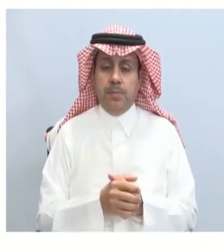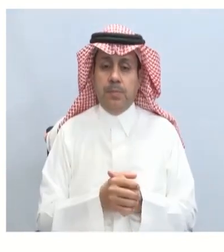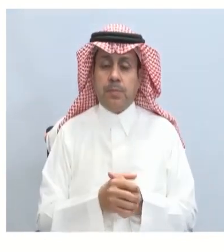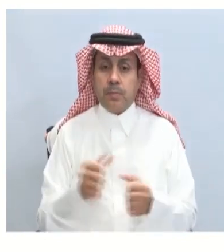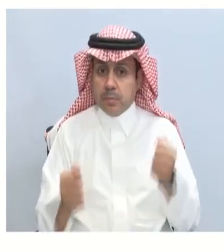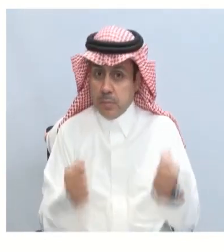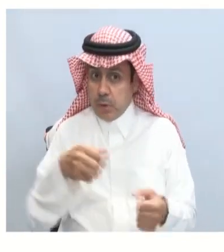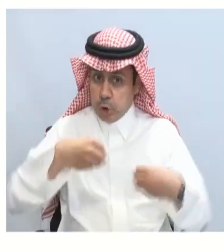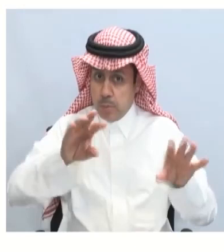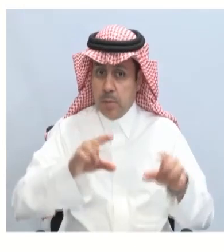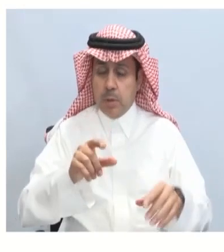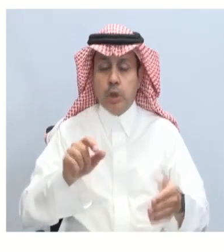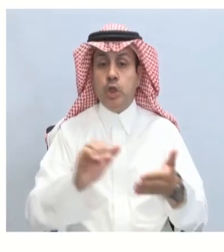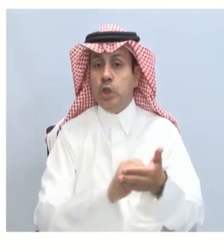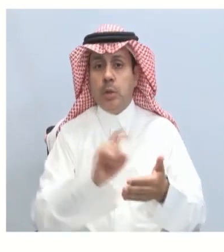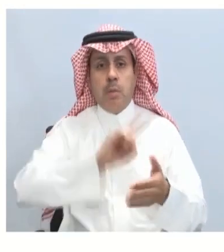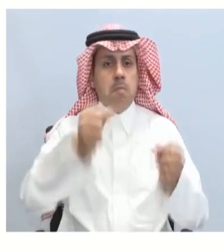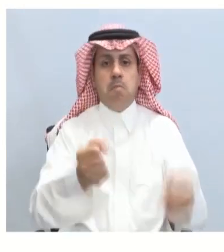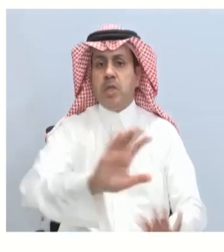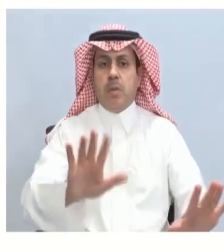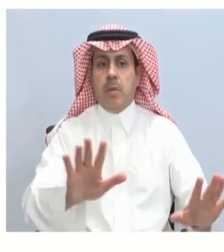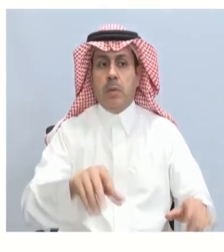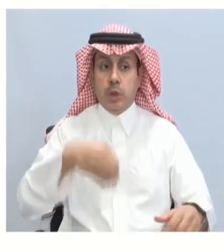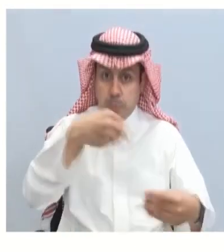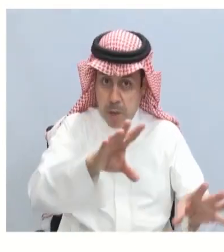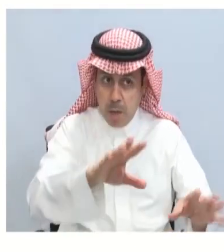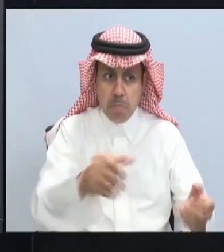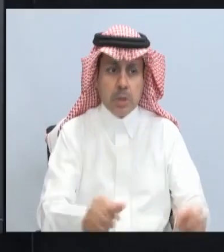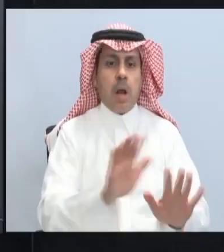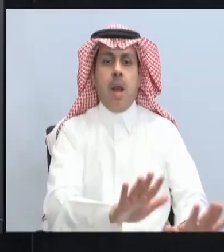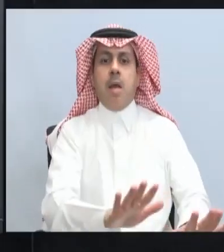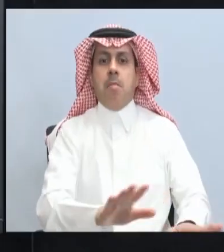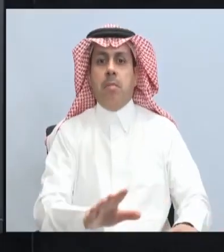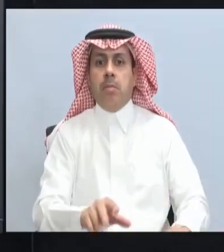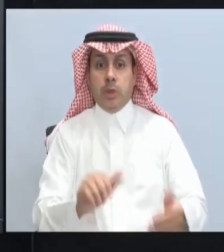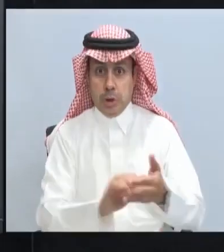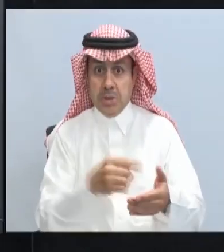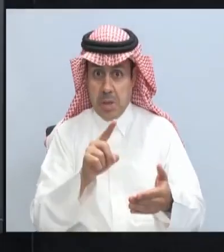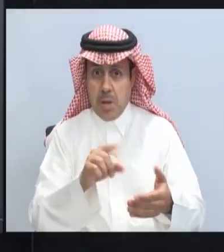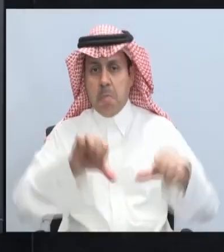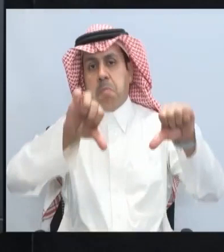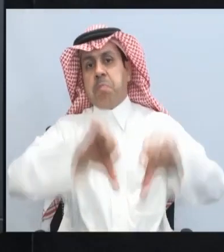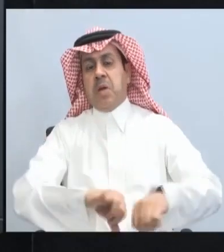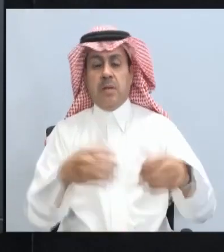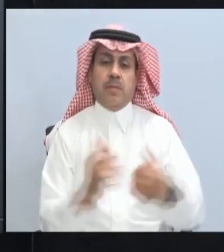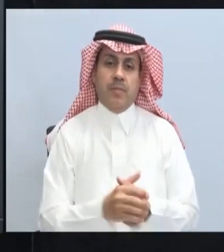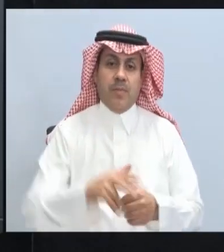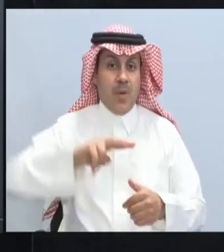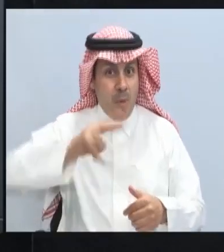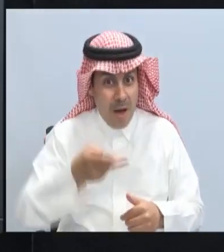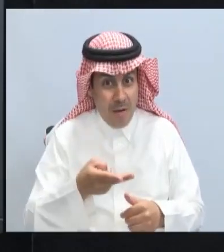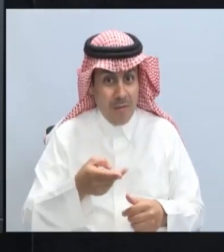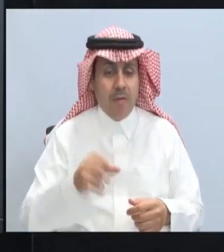بشرط الا يستعملها المشتري فنقول البيع صحيح وهذا الشرط باطل لانه يخالف